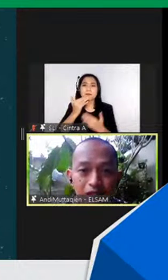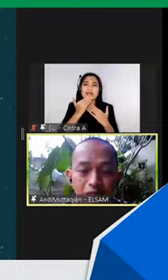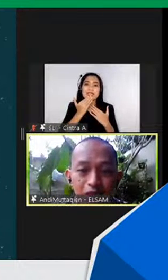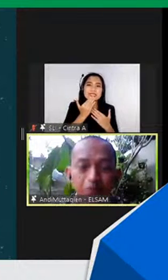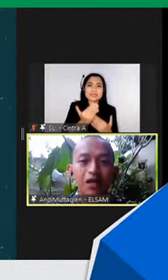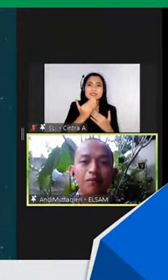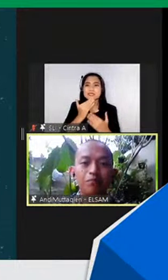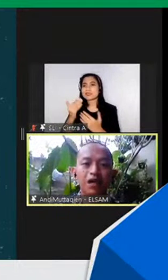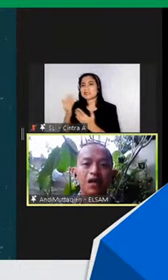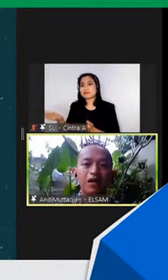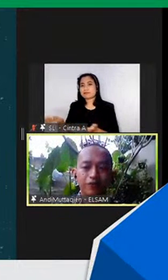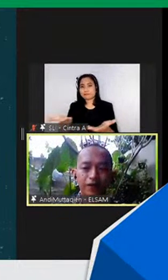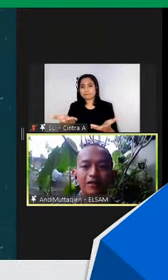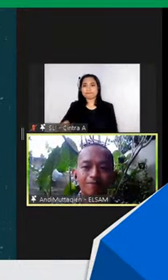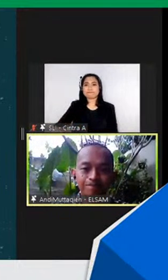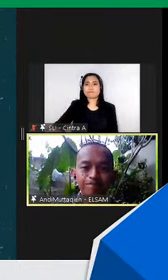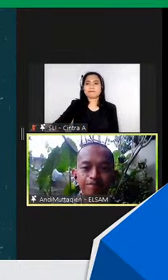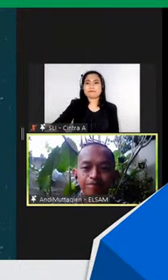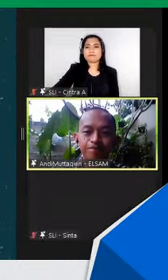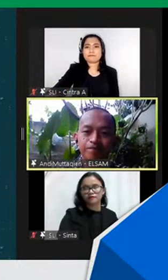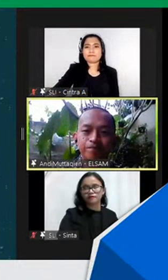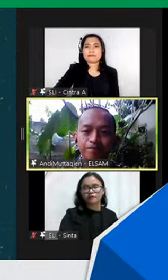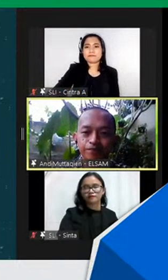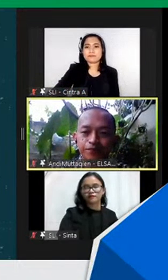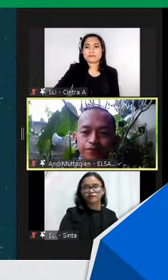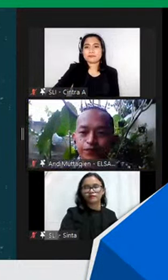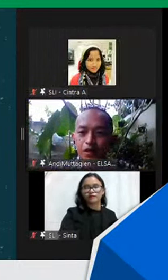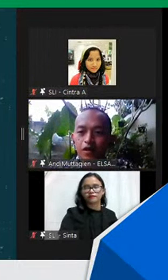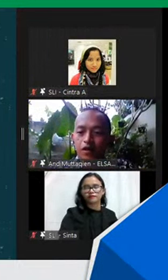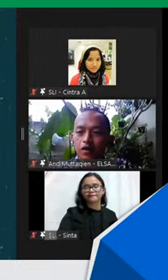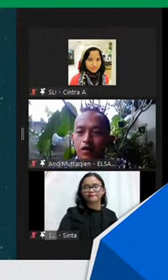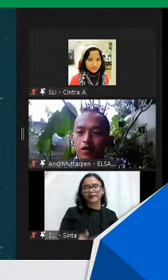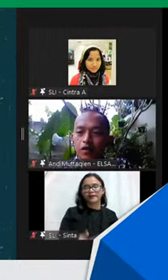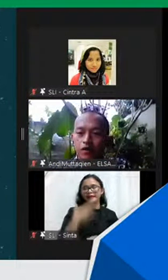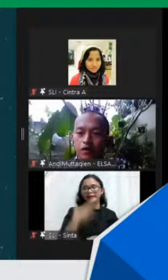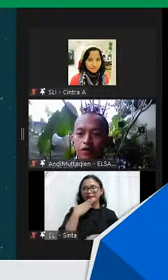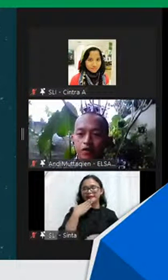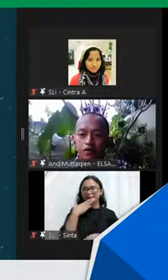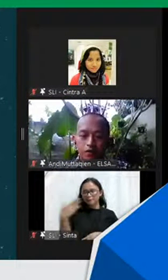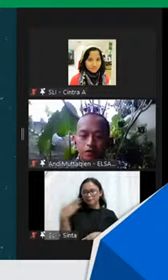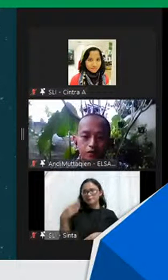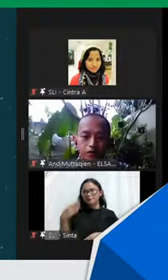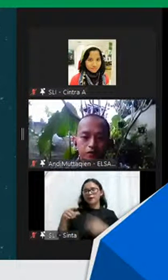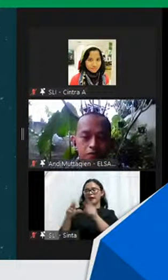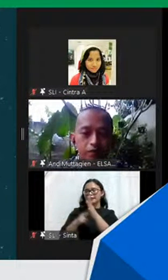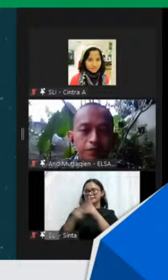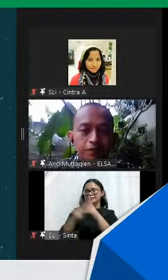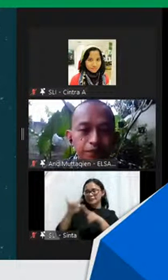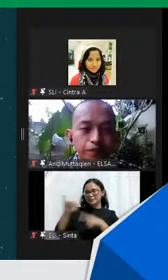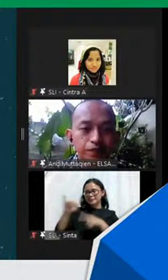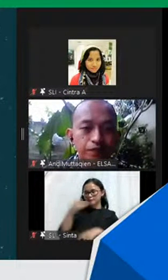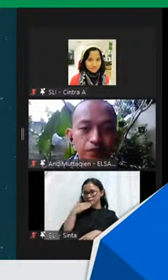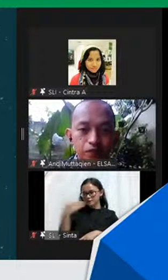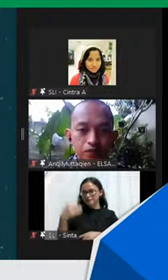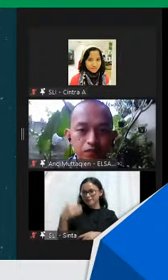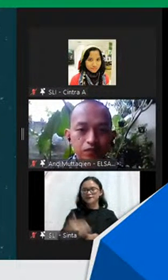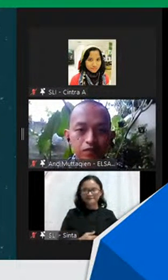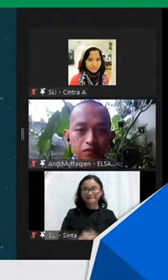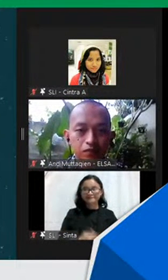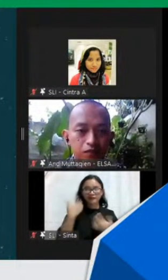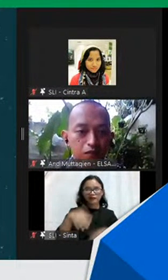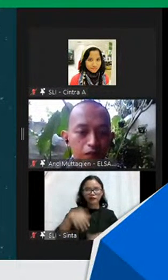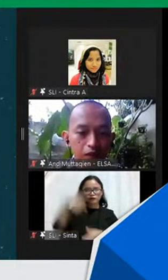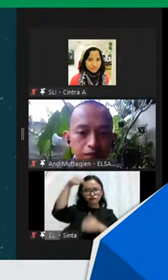berikan kembali kepada mbak Baik terima kasih banyak Eh Bang Andi eh cukup detail tadi